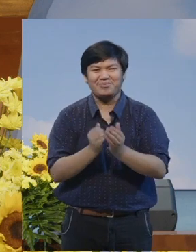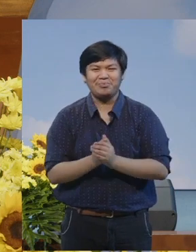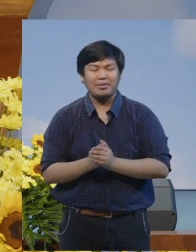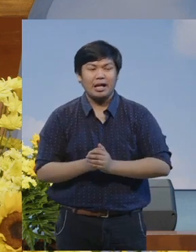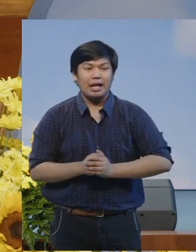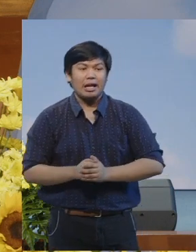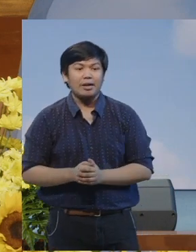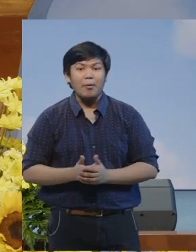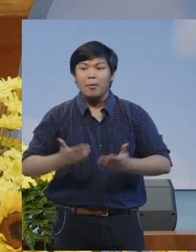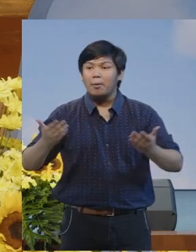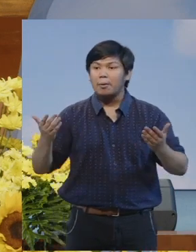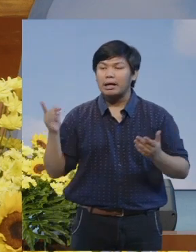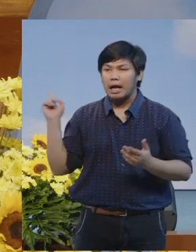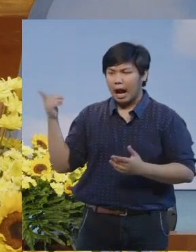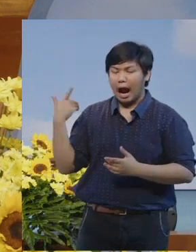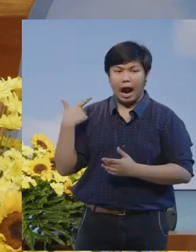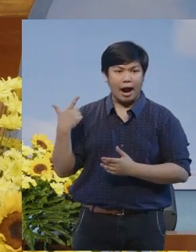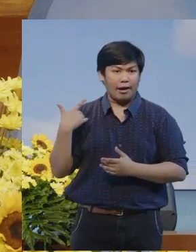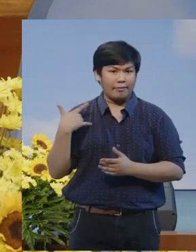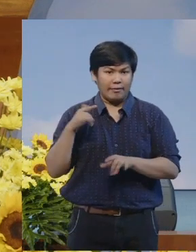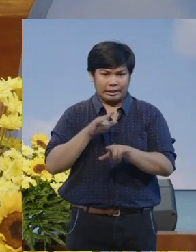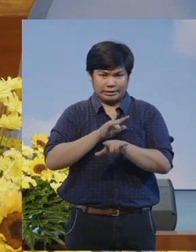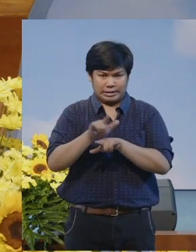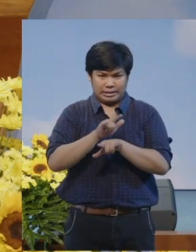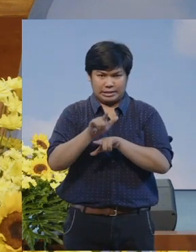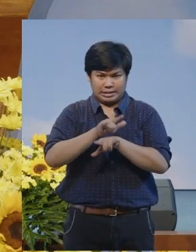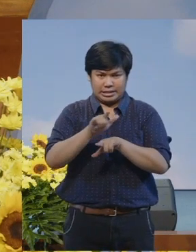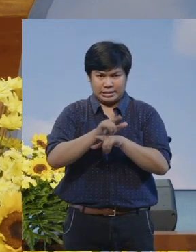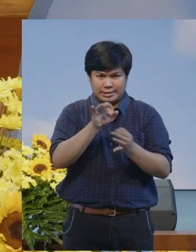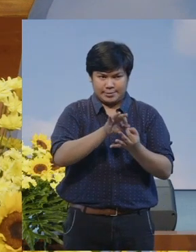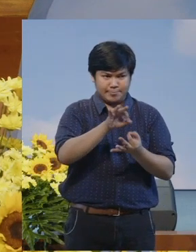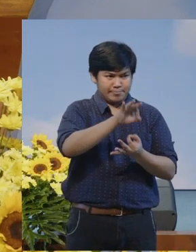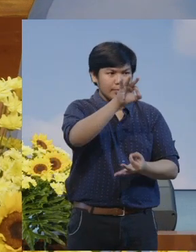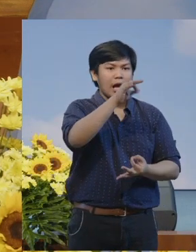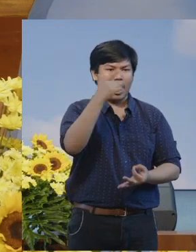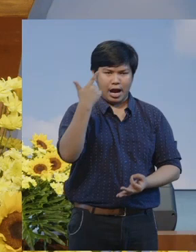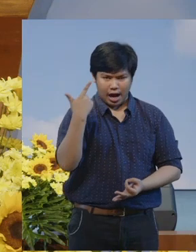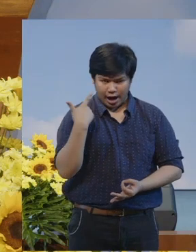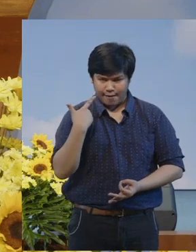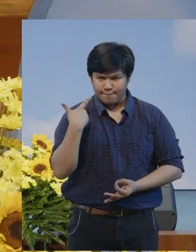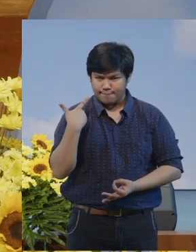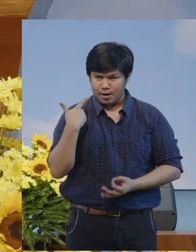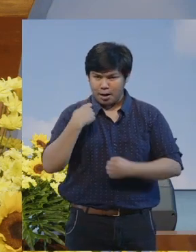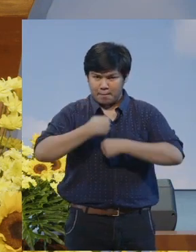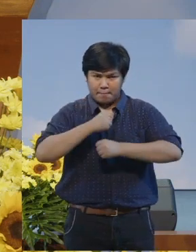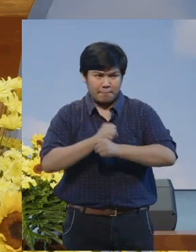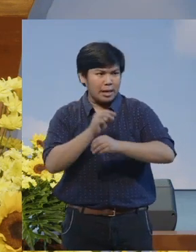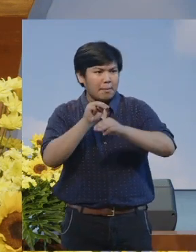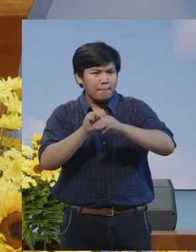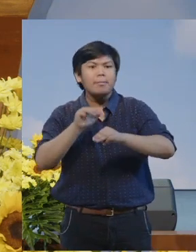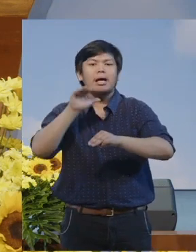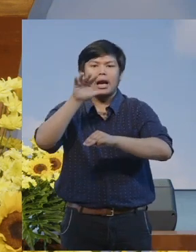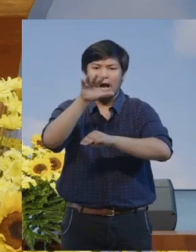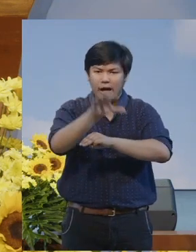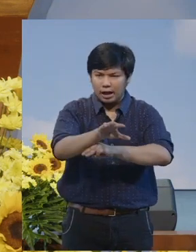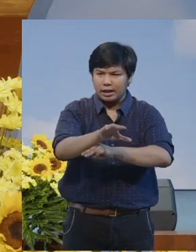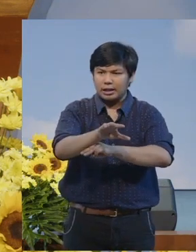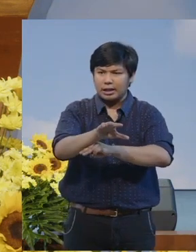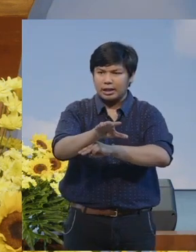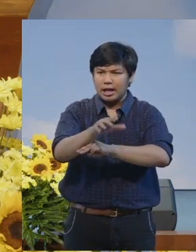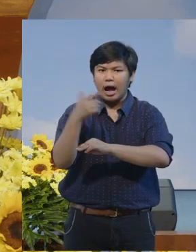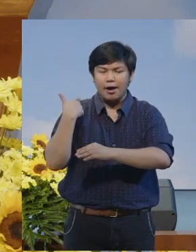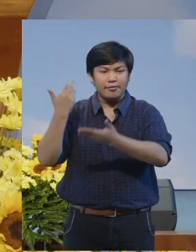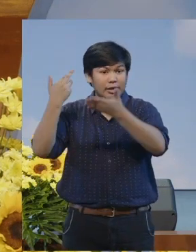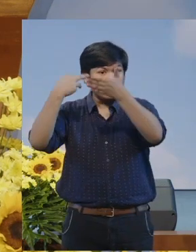merong mga deceitful spirits gumagawa ng signs and wonders. Sabi sa